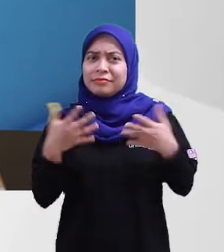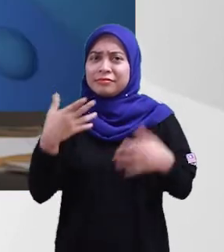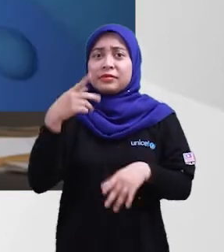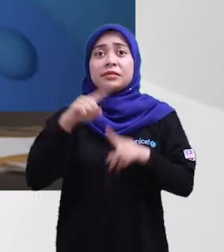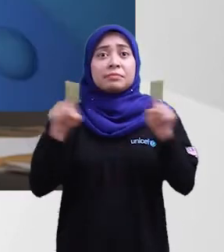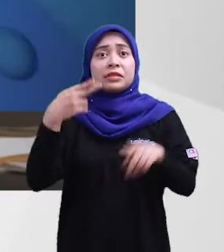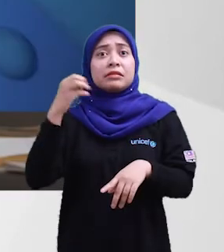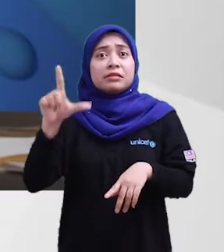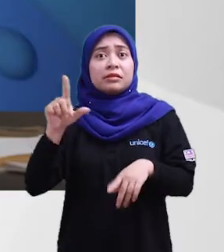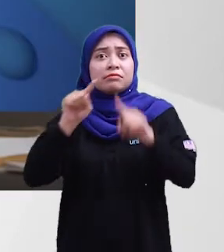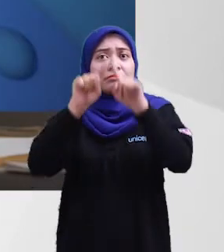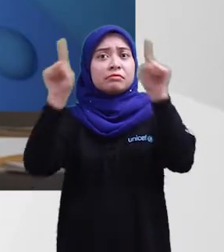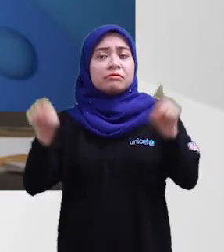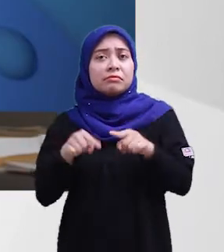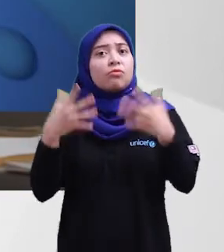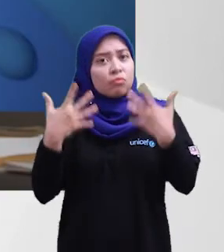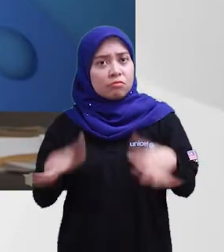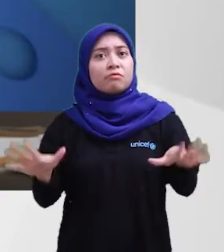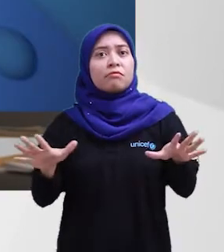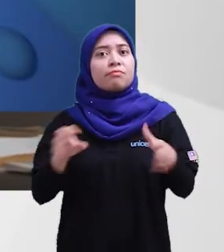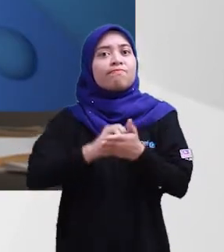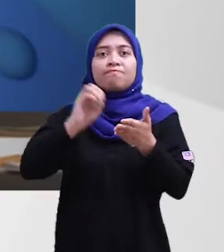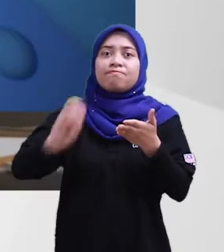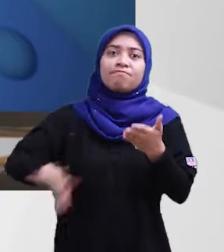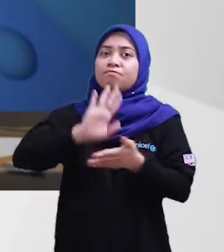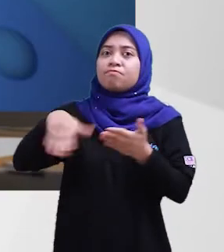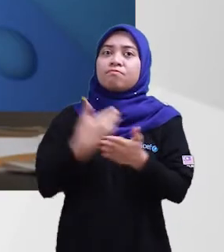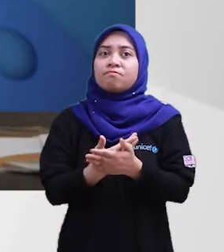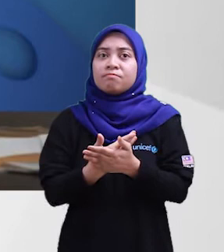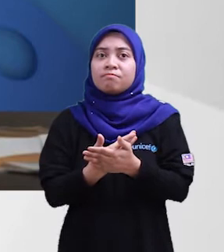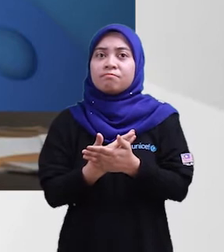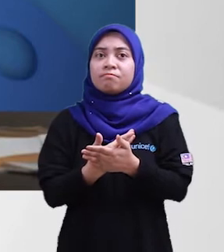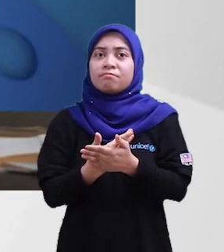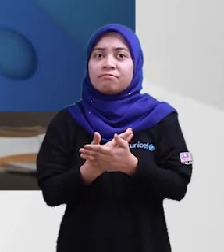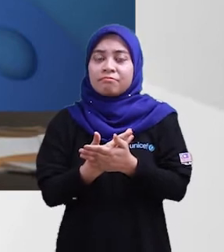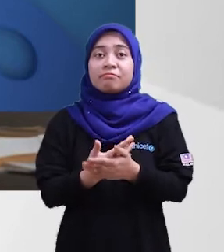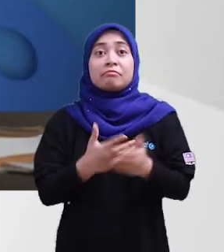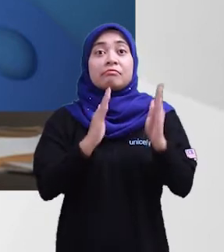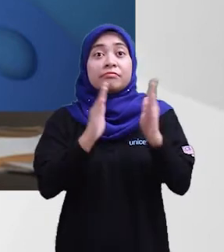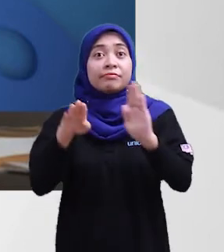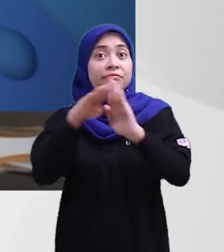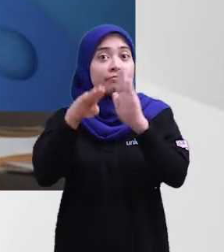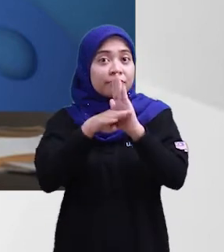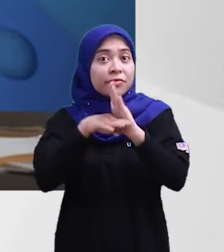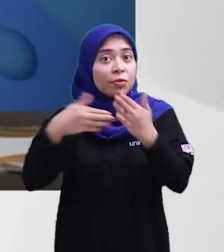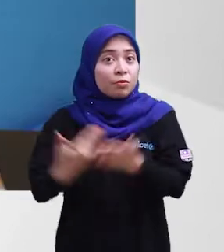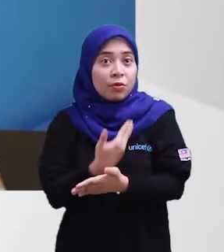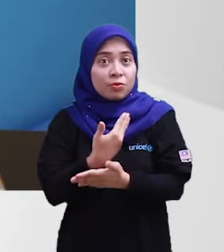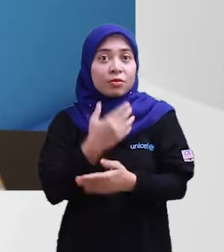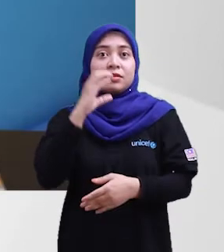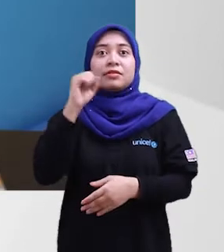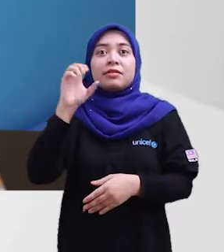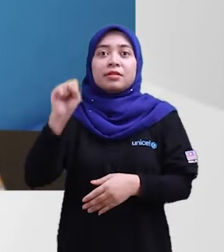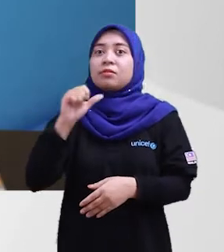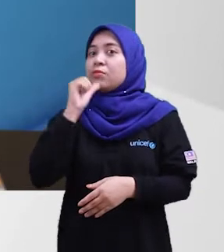iframes. Namun dengan HTML, frames dan iframes telah pun dilupuskan dan hampir semua susun atur laman web moden